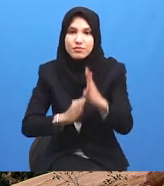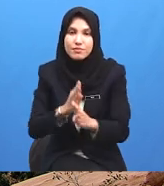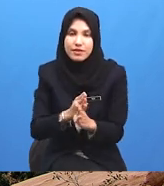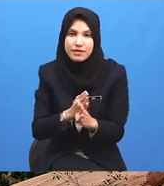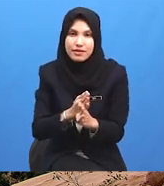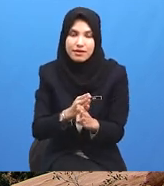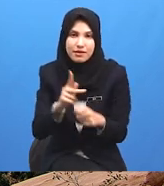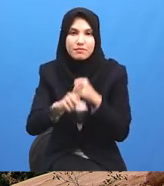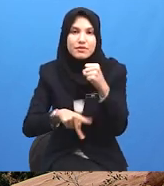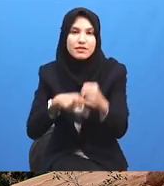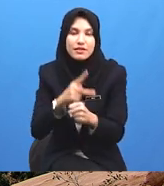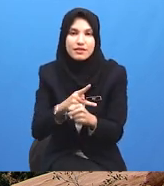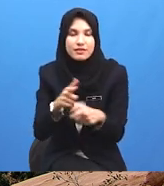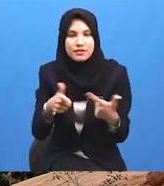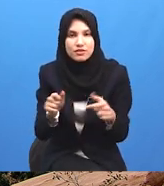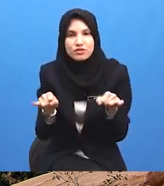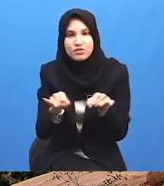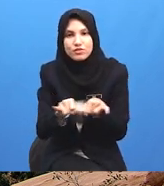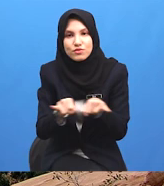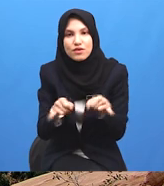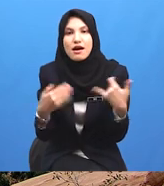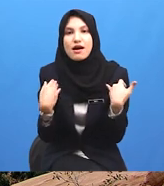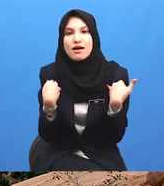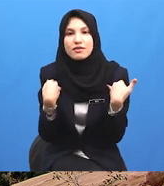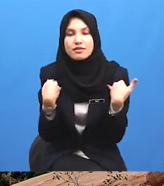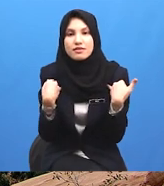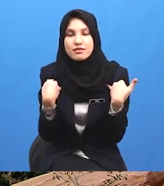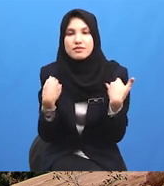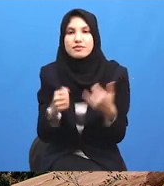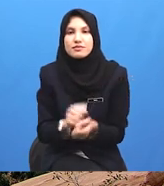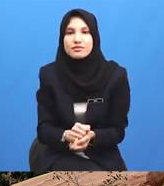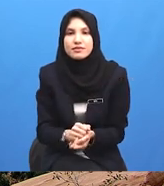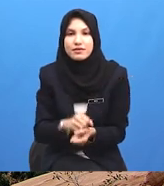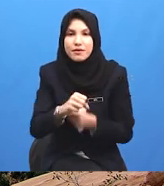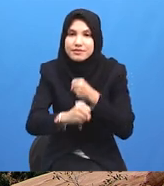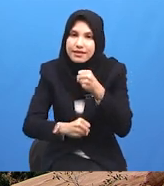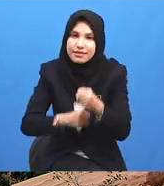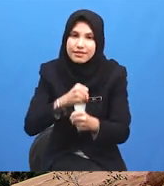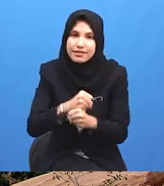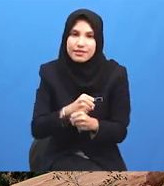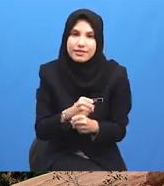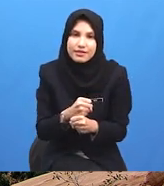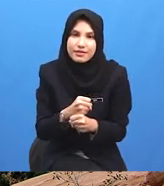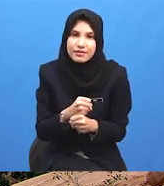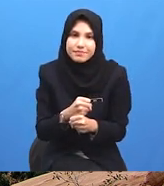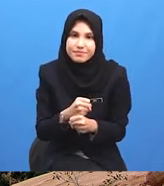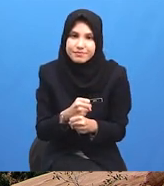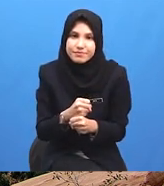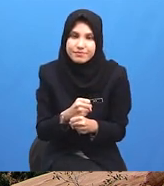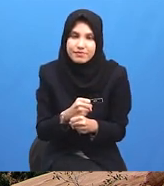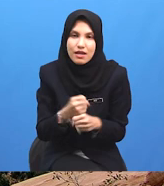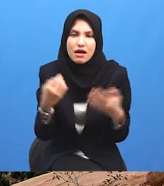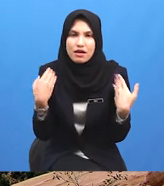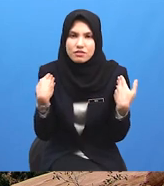mempunyai satelit semula jadi. Dan yang istimewanya, ada juga planet yang mempunyai lebih